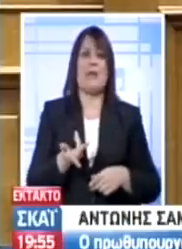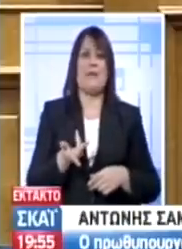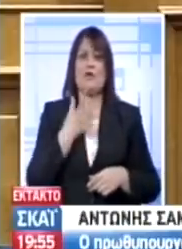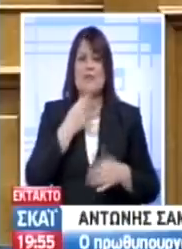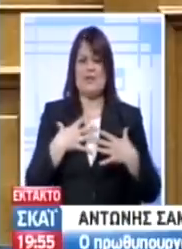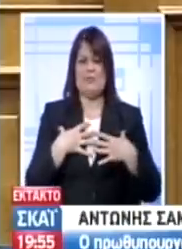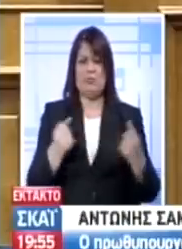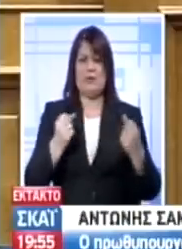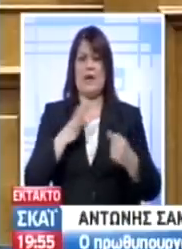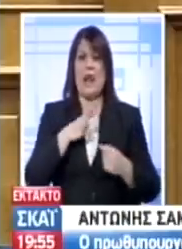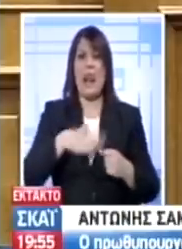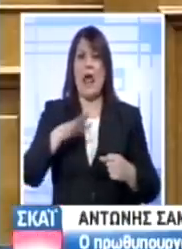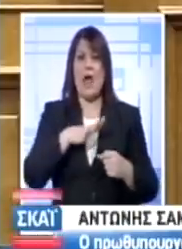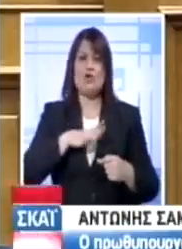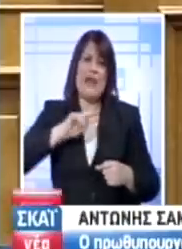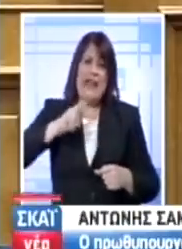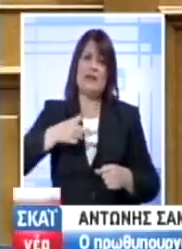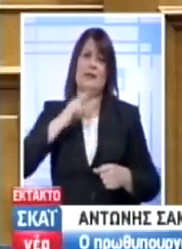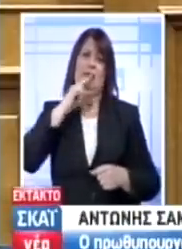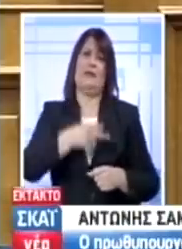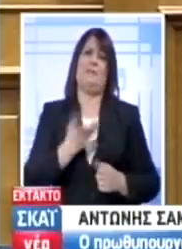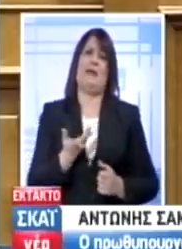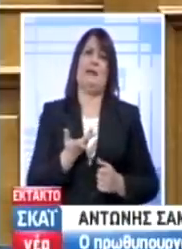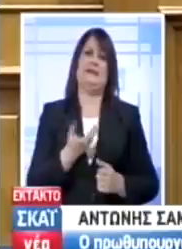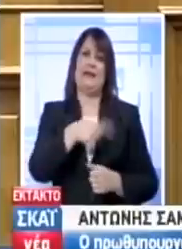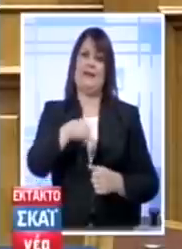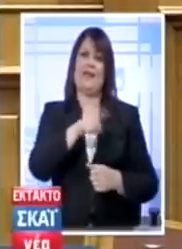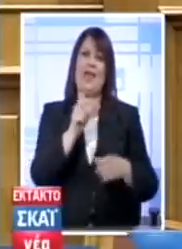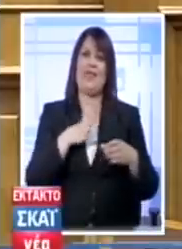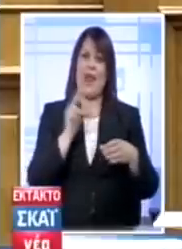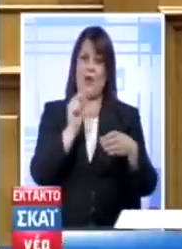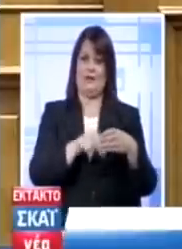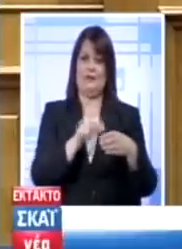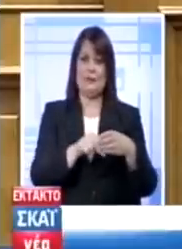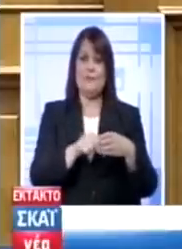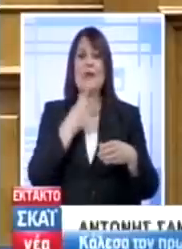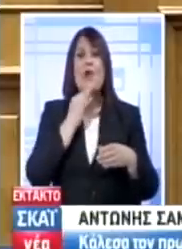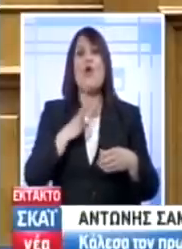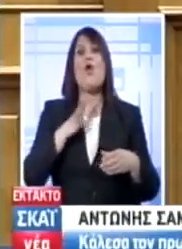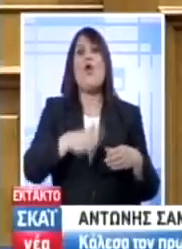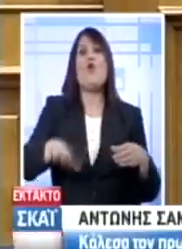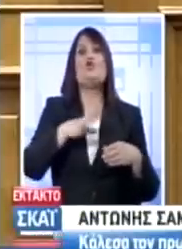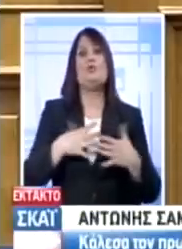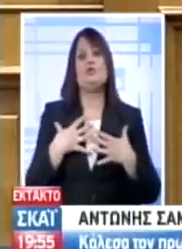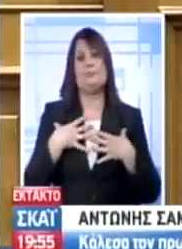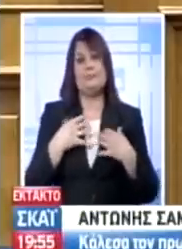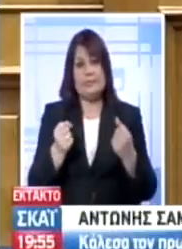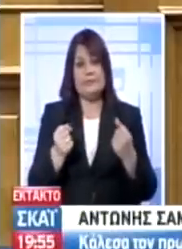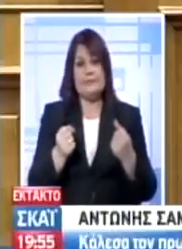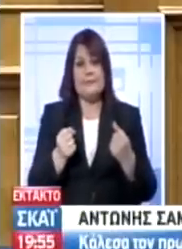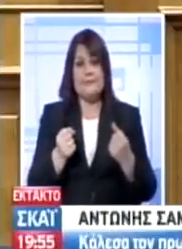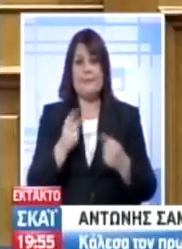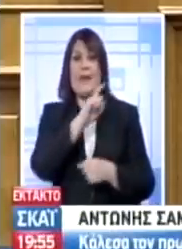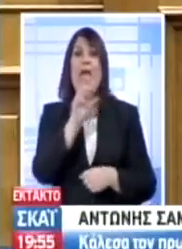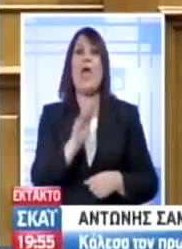αντίδραση την αντίθετη απάντηση του λαού από εκείνη που επιθυμούν. Γιατί όταν εξοργίζεις τον κόσμο, δεν απαντάς το ερώτημα που